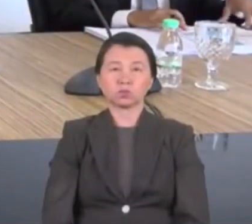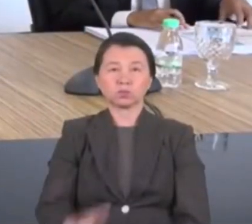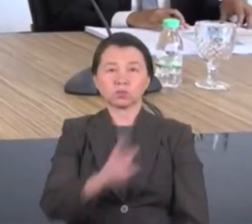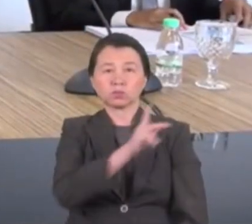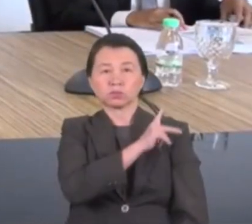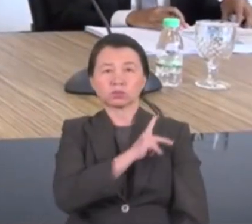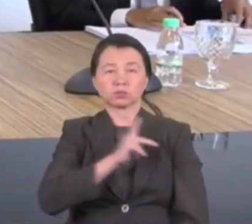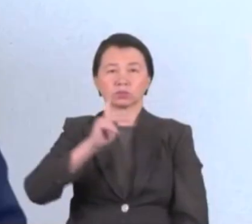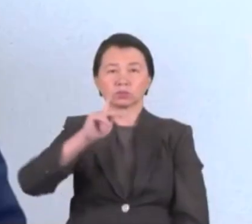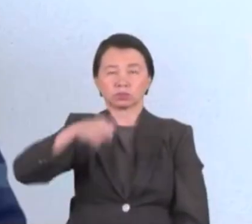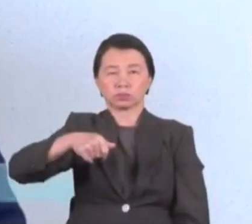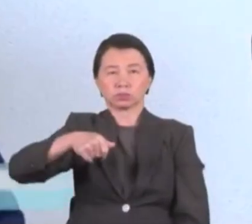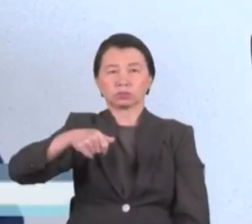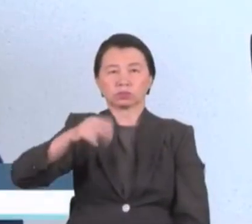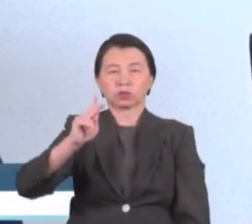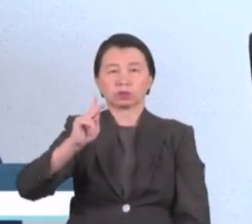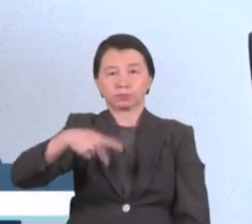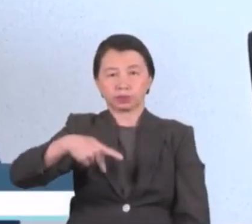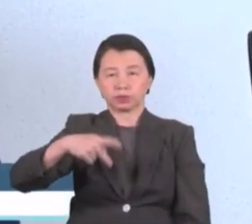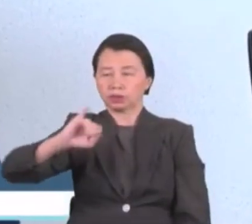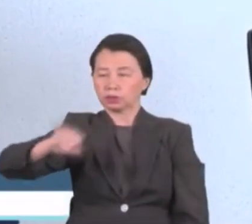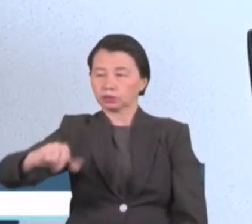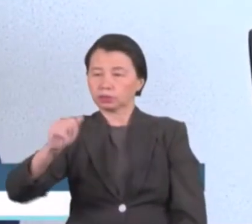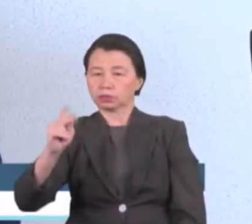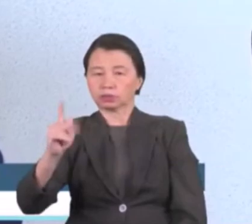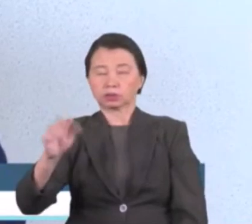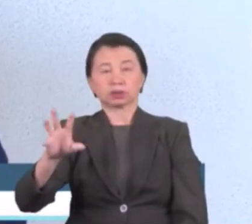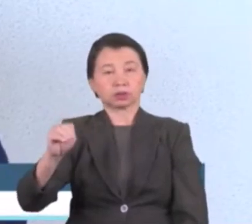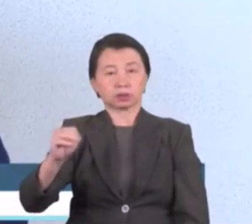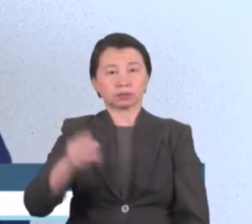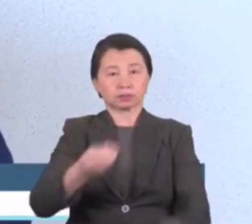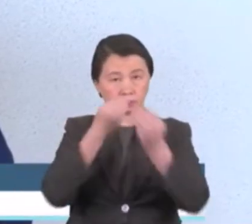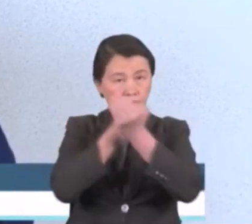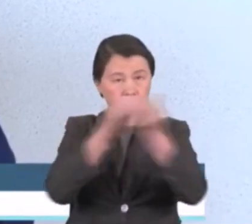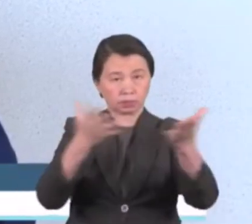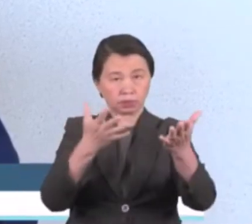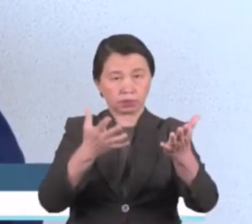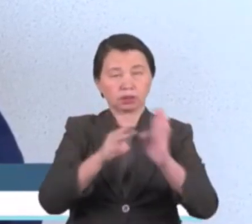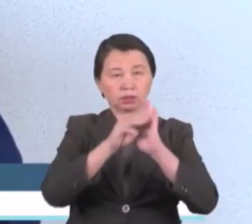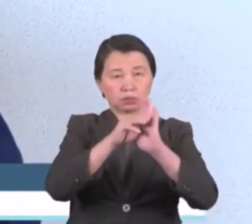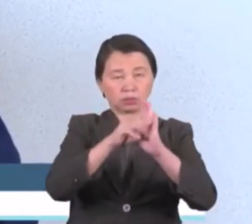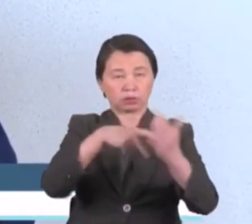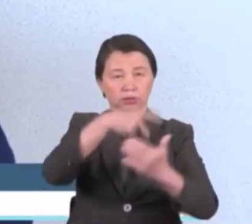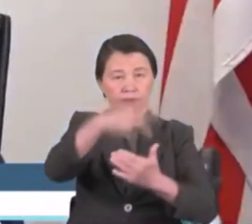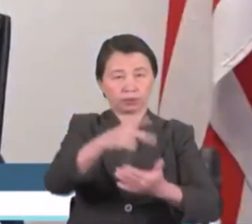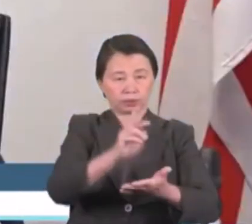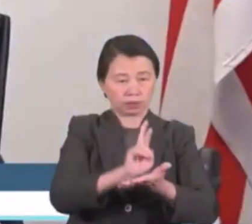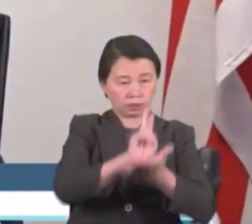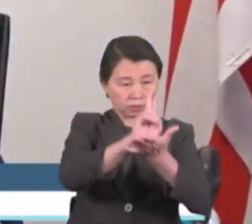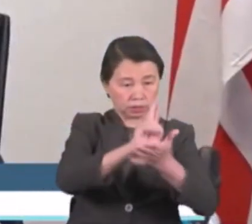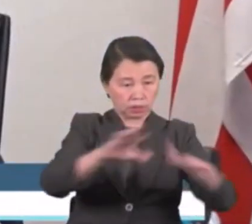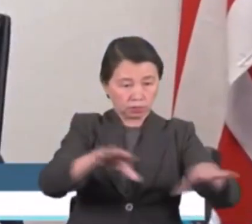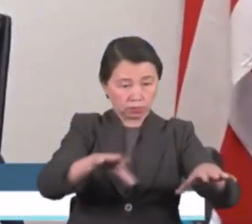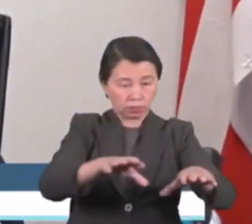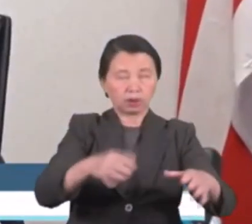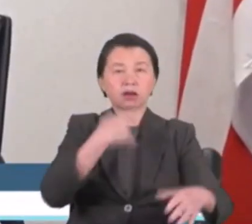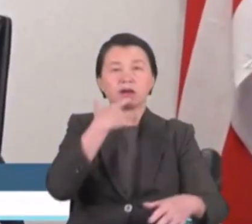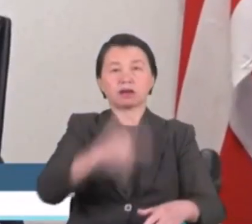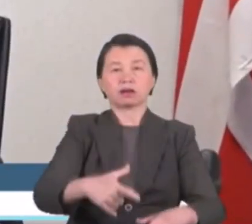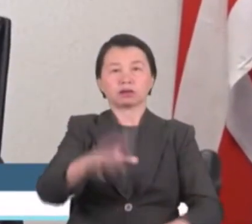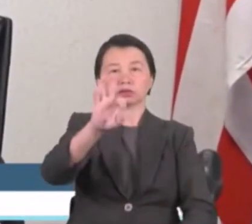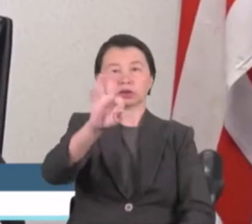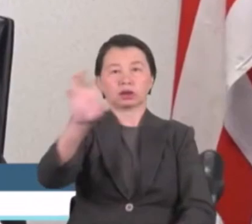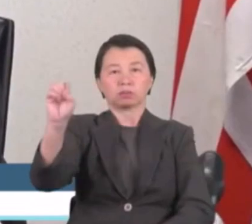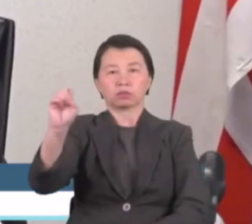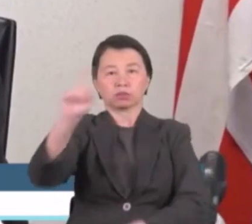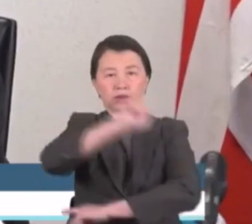Sementara itu, Ketua Pengarah JAKIM Datuk Dr. Sirajuddin Suhaimi memaklumkan modul program pemulihan itu dilaksana selama